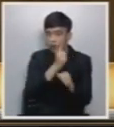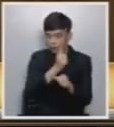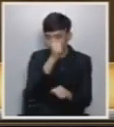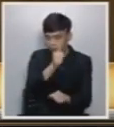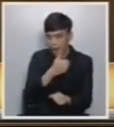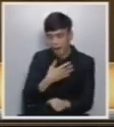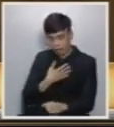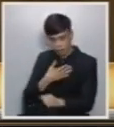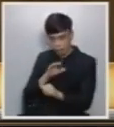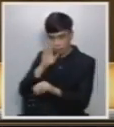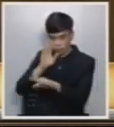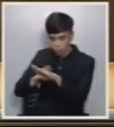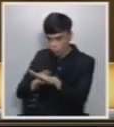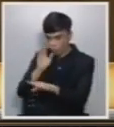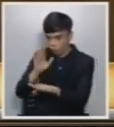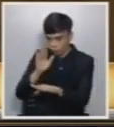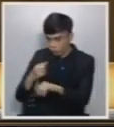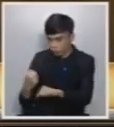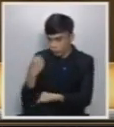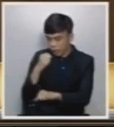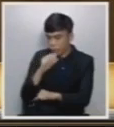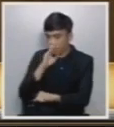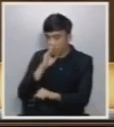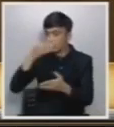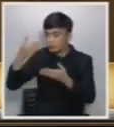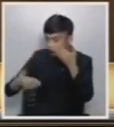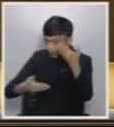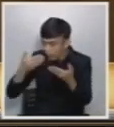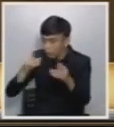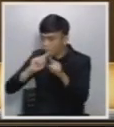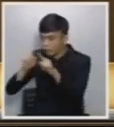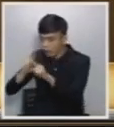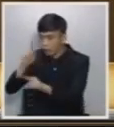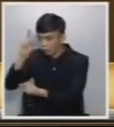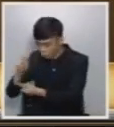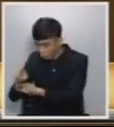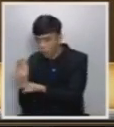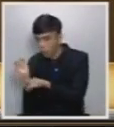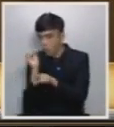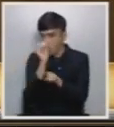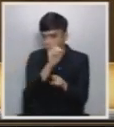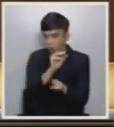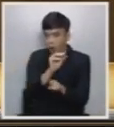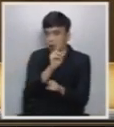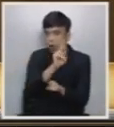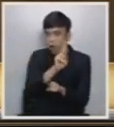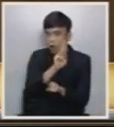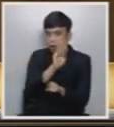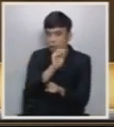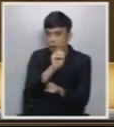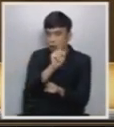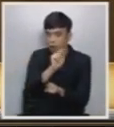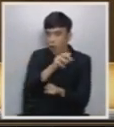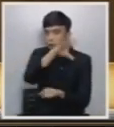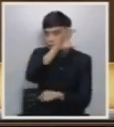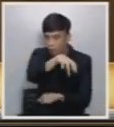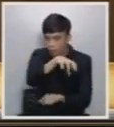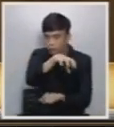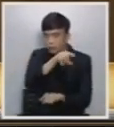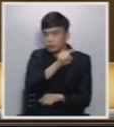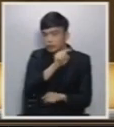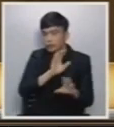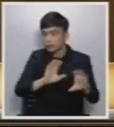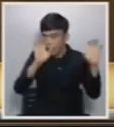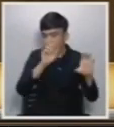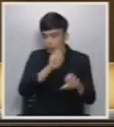ว่าทุกครั้งที่มีการจัดงานขอให้แจ้งสำนักรัฐมนตรีทราบก็จะส่งเป็นตัวแทนไปประสานงานกับ